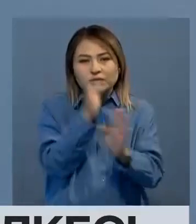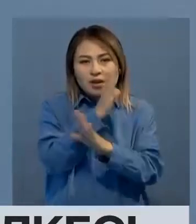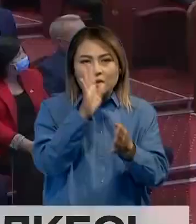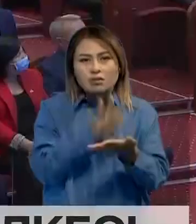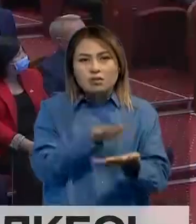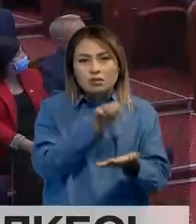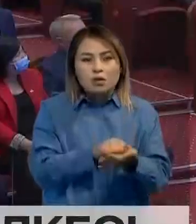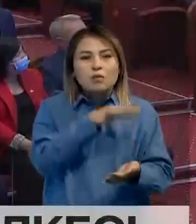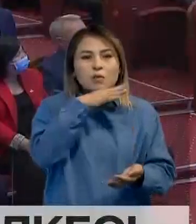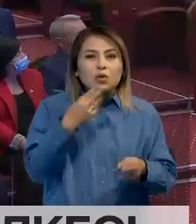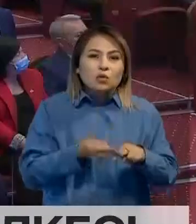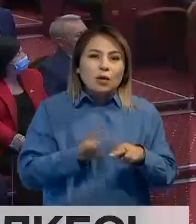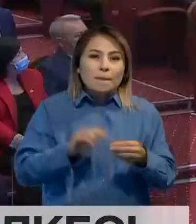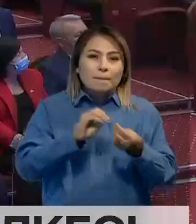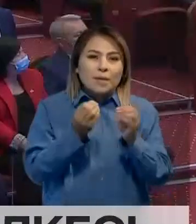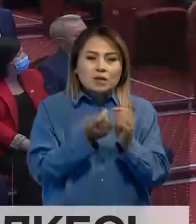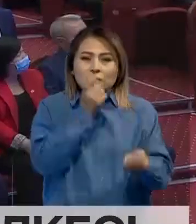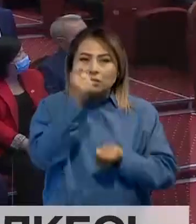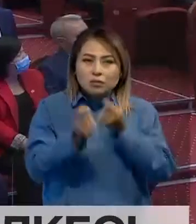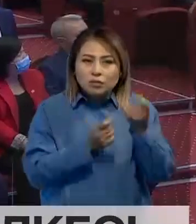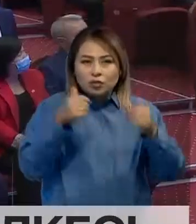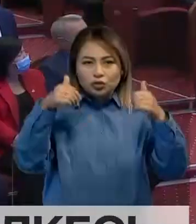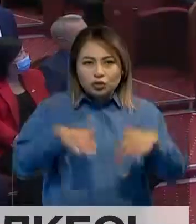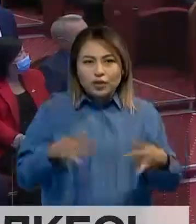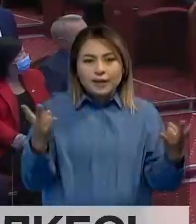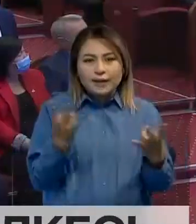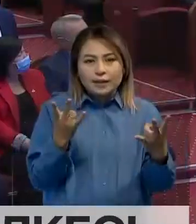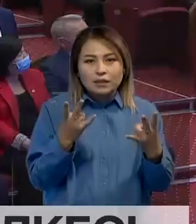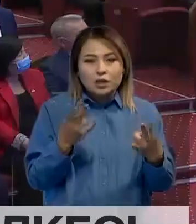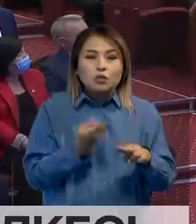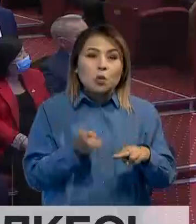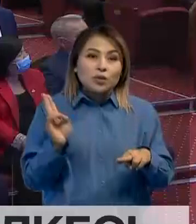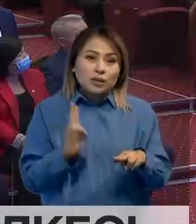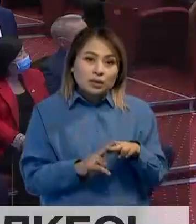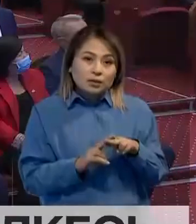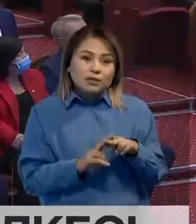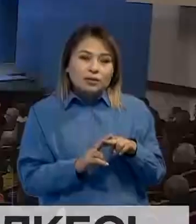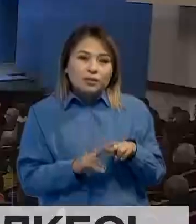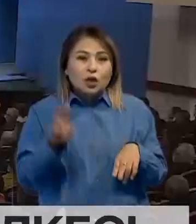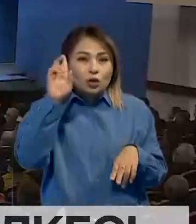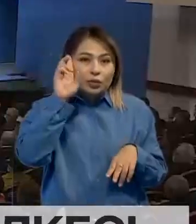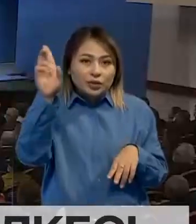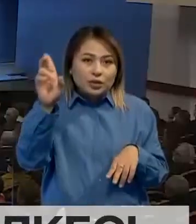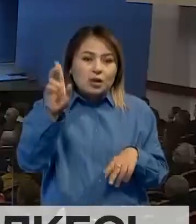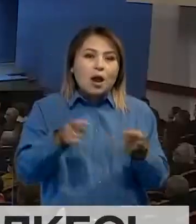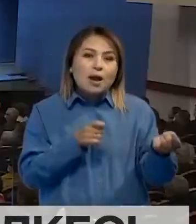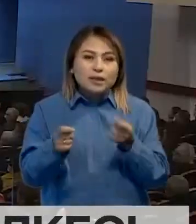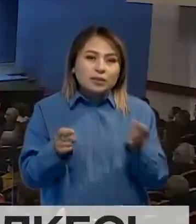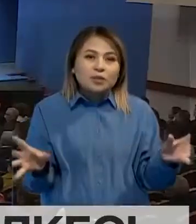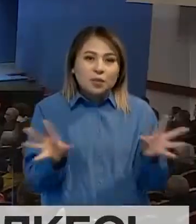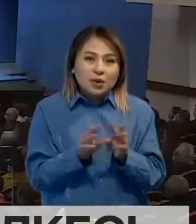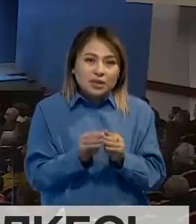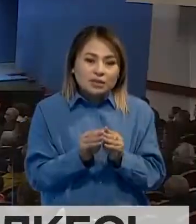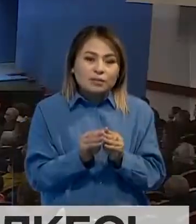жатыр. Бұл мәселелерді түпкілікті шешетін уақыт жетті. Сондықтан үкіметке әкімдікпен